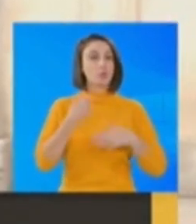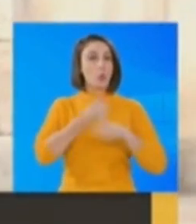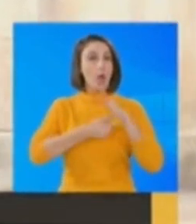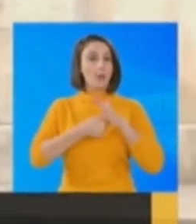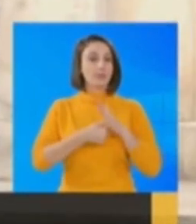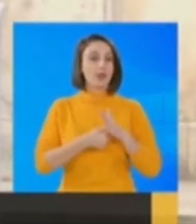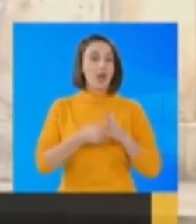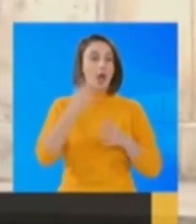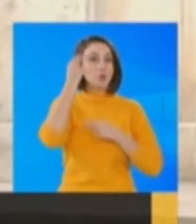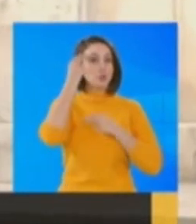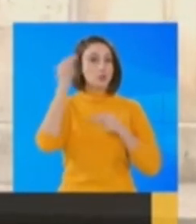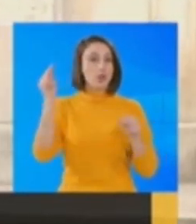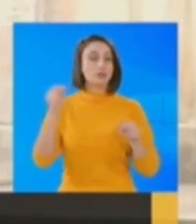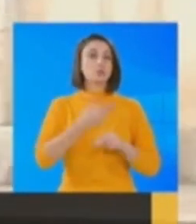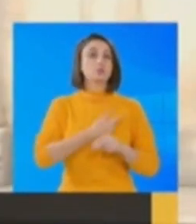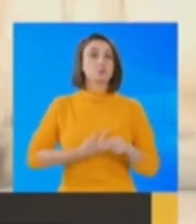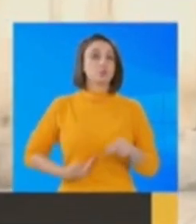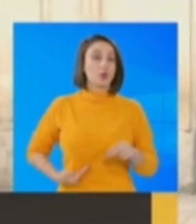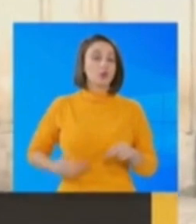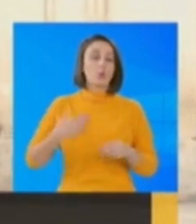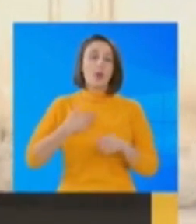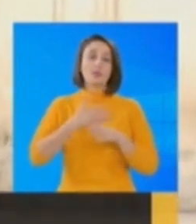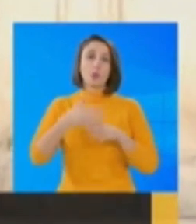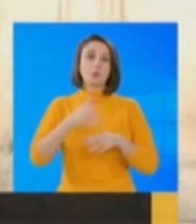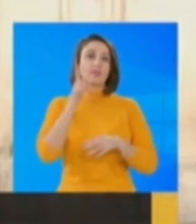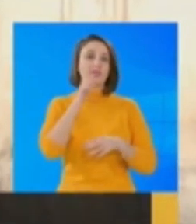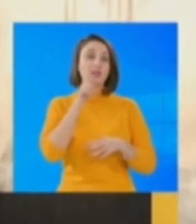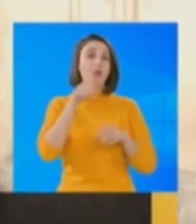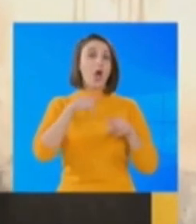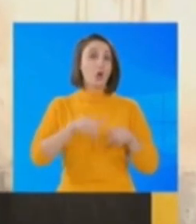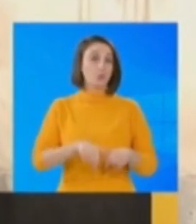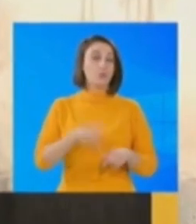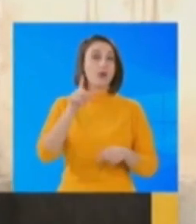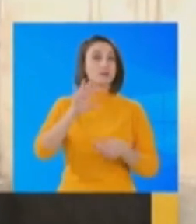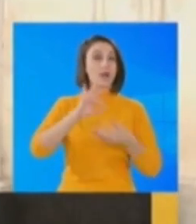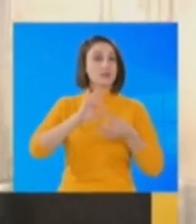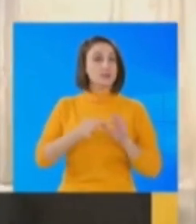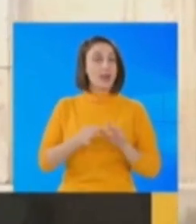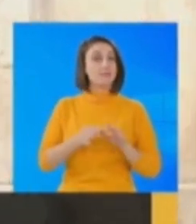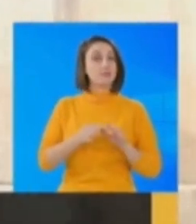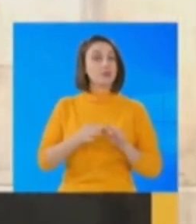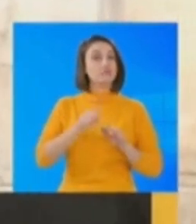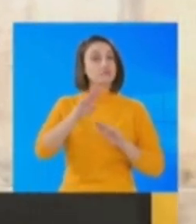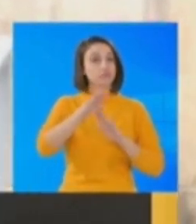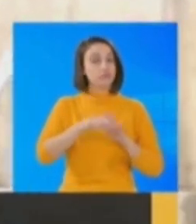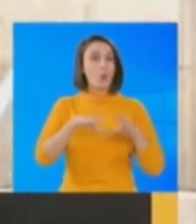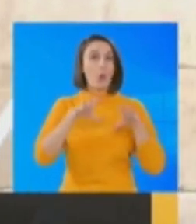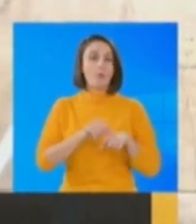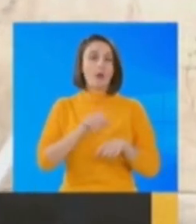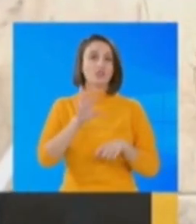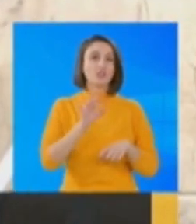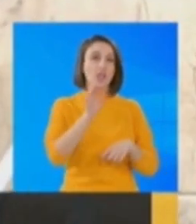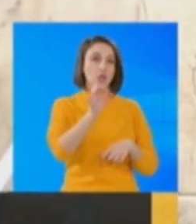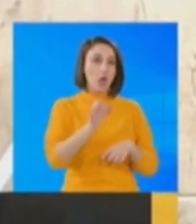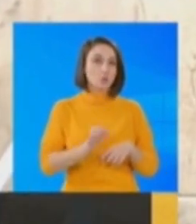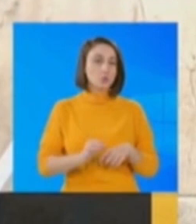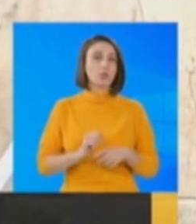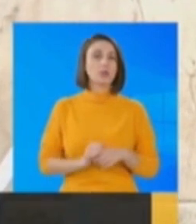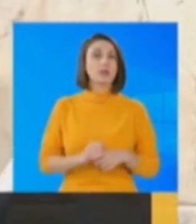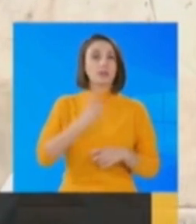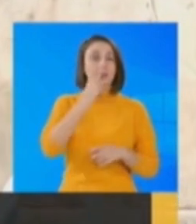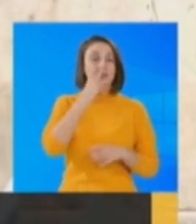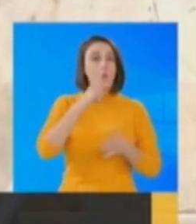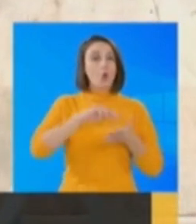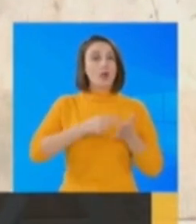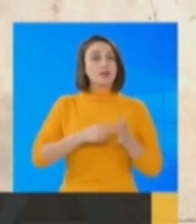Prefectul Capitalei Alin Stoica a anunțat că Bucureștiul a trecut în scenariul verde, ceea ce înseamnă că gradul de ocupare este de 50%